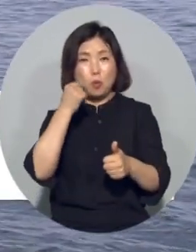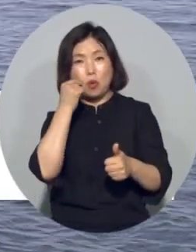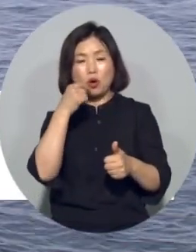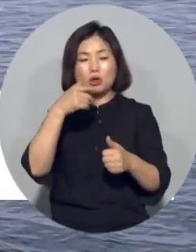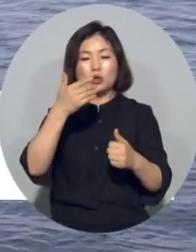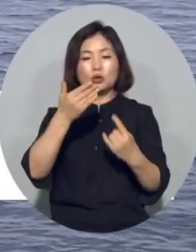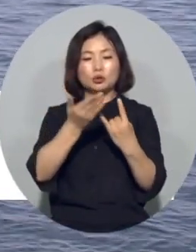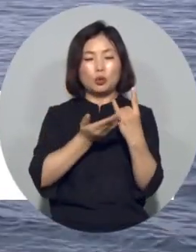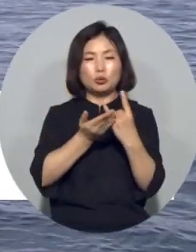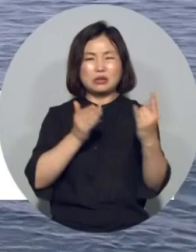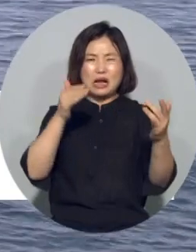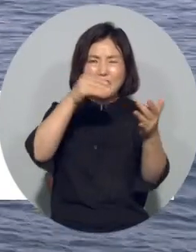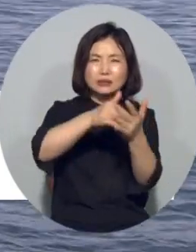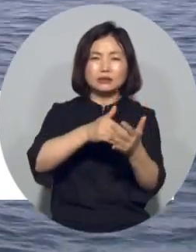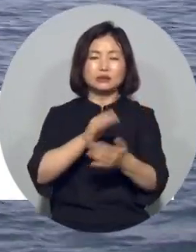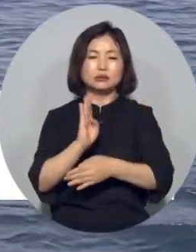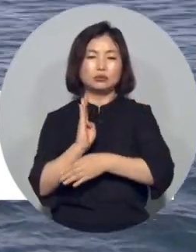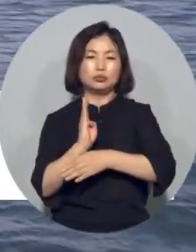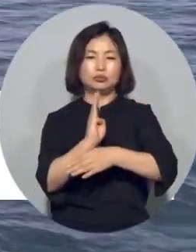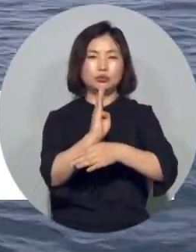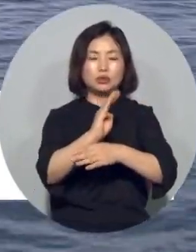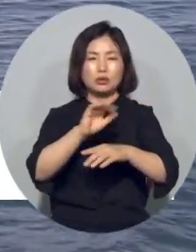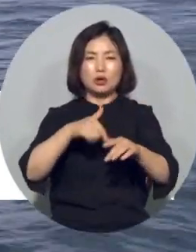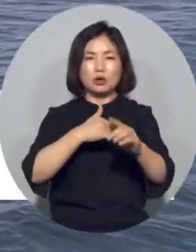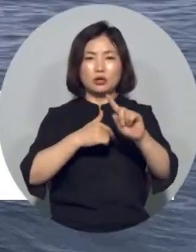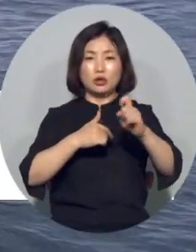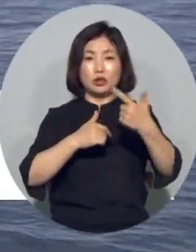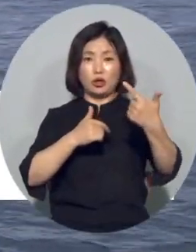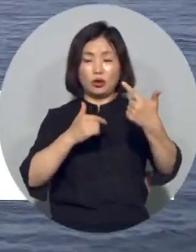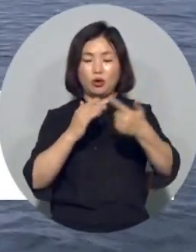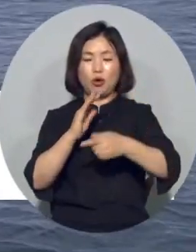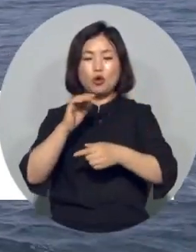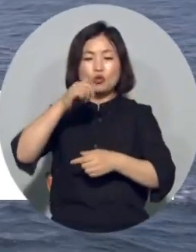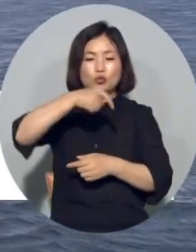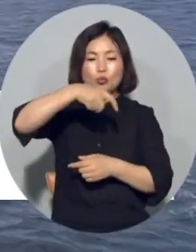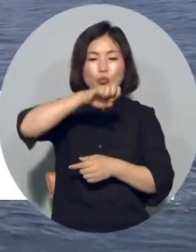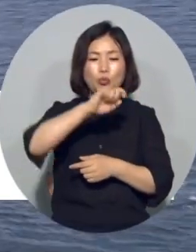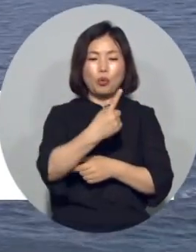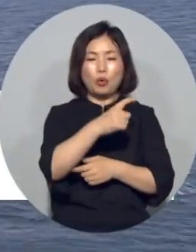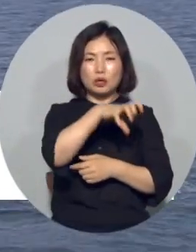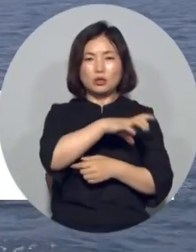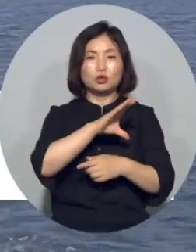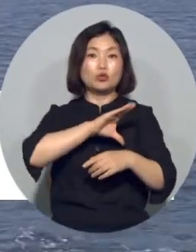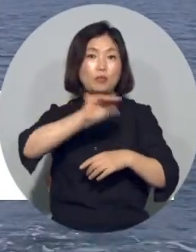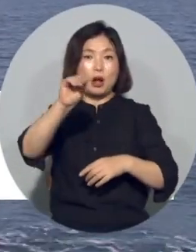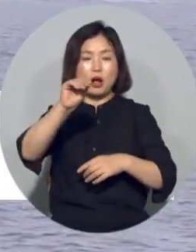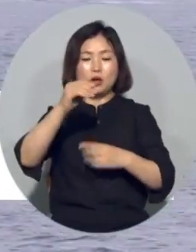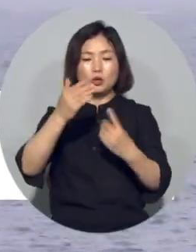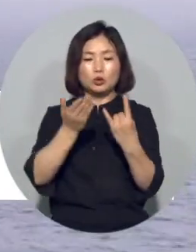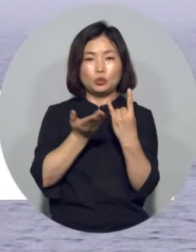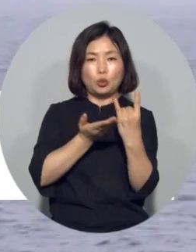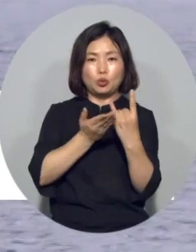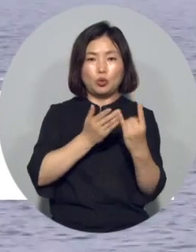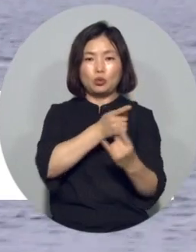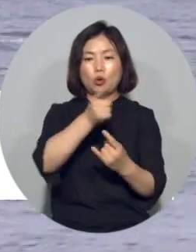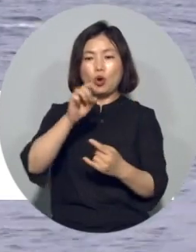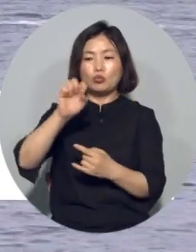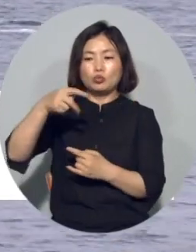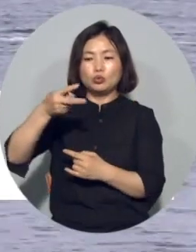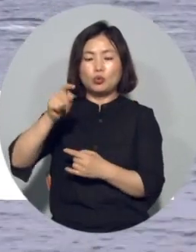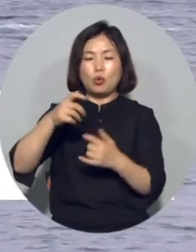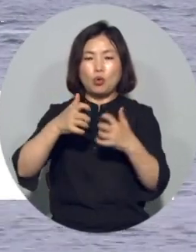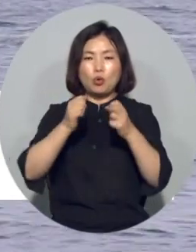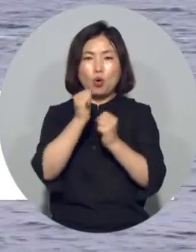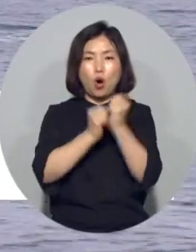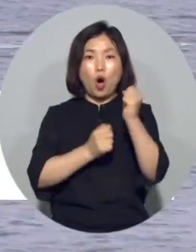독도 레이스는 어제 시작해 16 척의 요트가 후포 말이나 향해서 출발 했는데 독도 를 경유해 무동력 으로